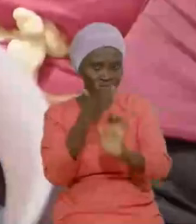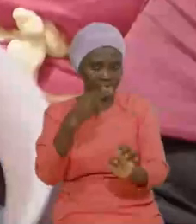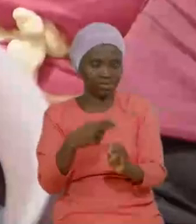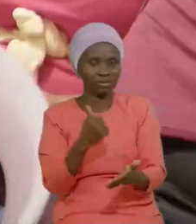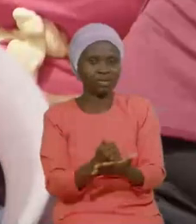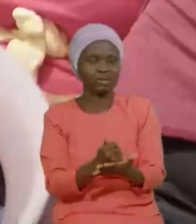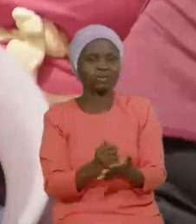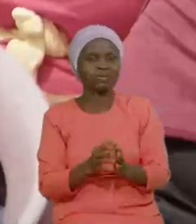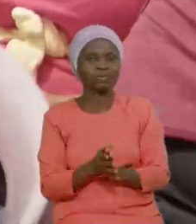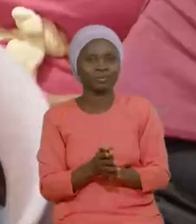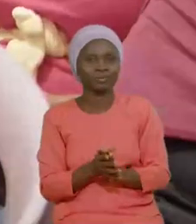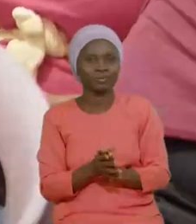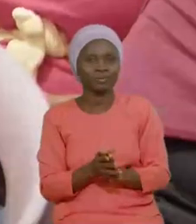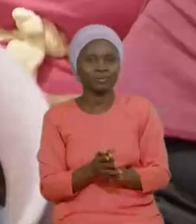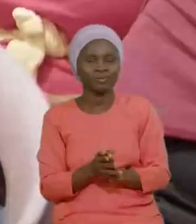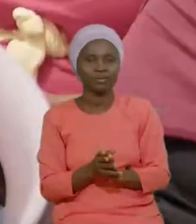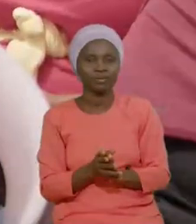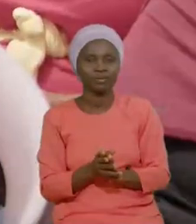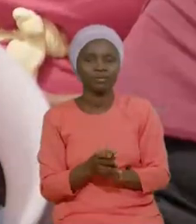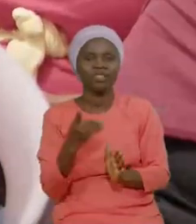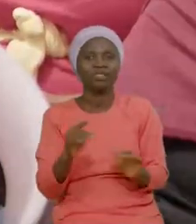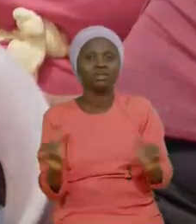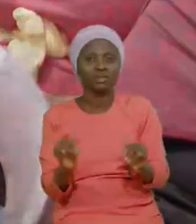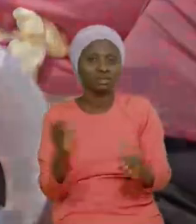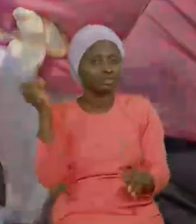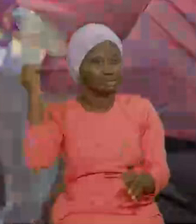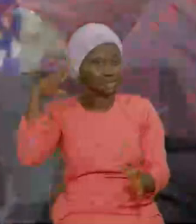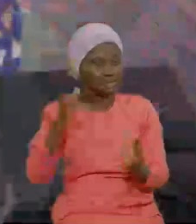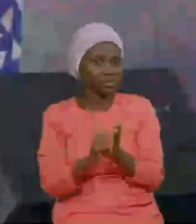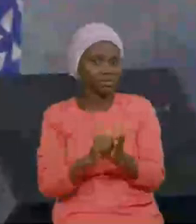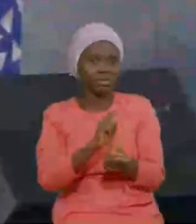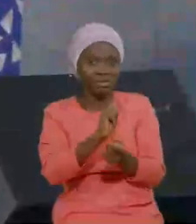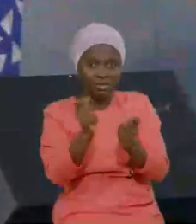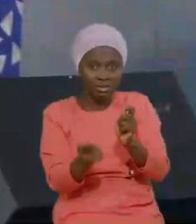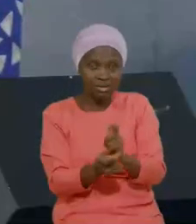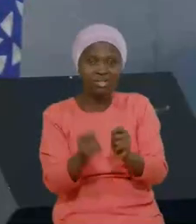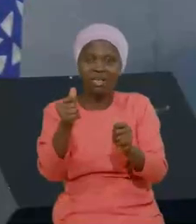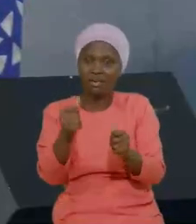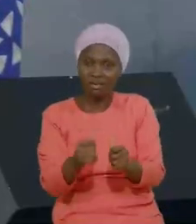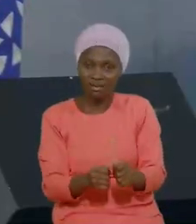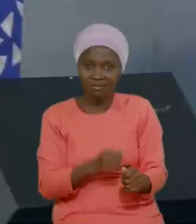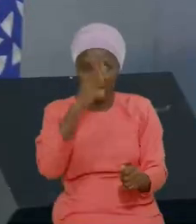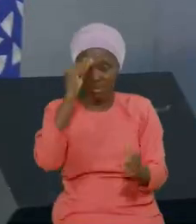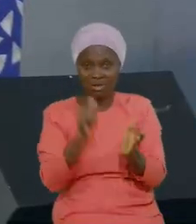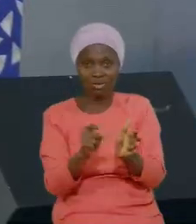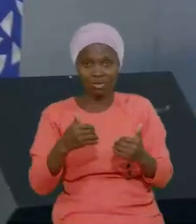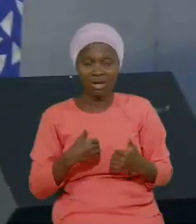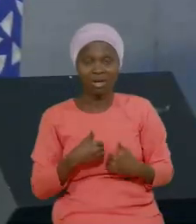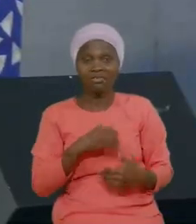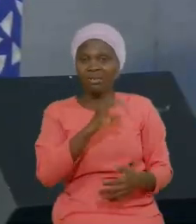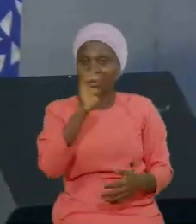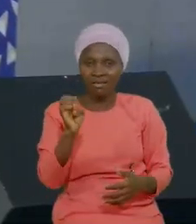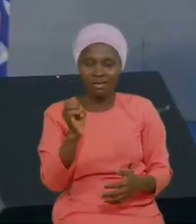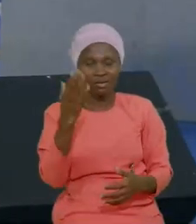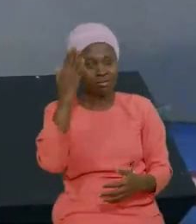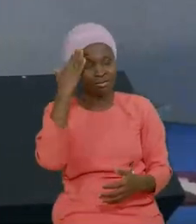La même grâce qui m'a changé, cette même grâce va te changer. Every man you have ever known, every woman